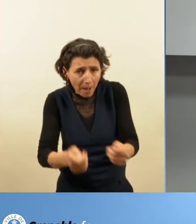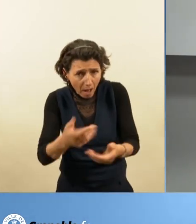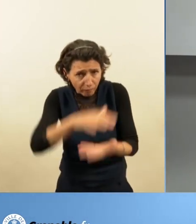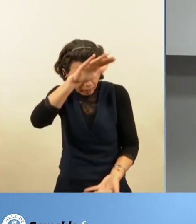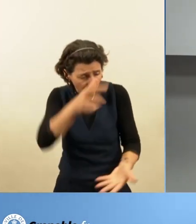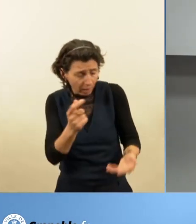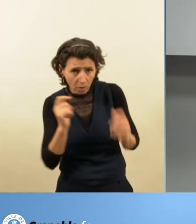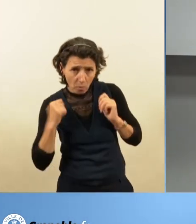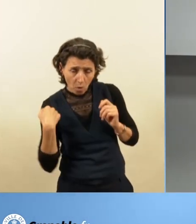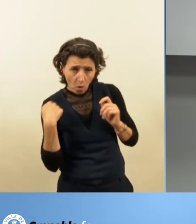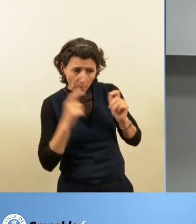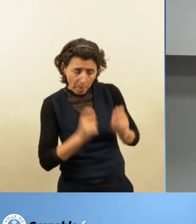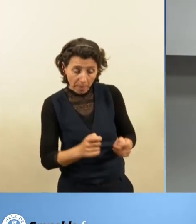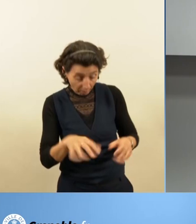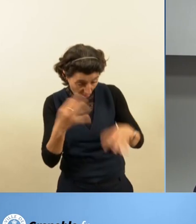excusez-moi